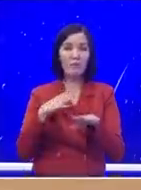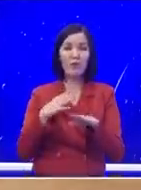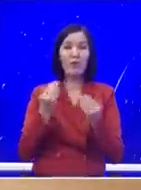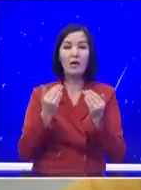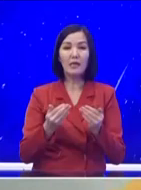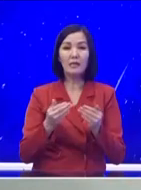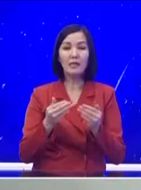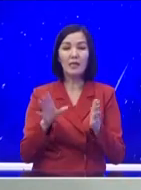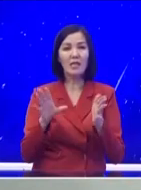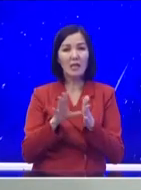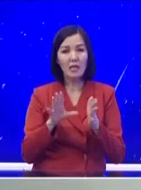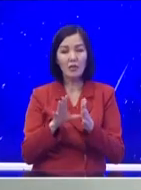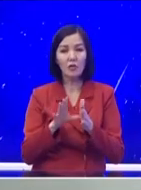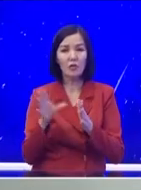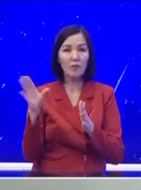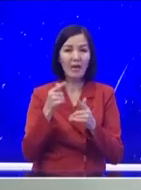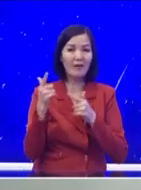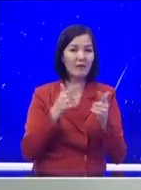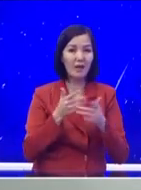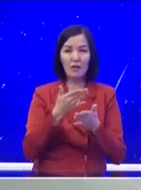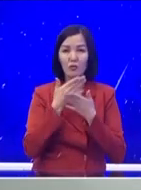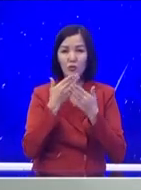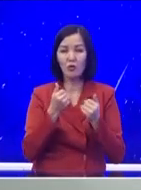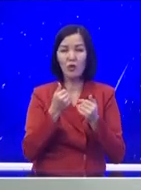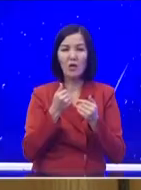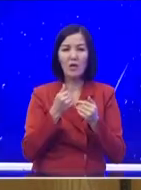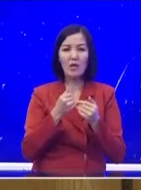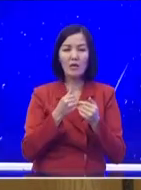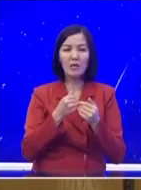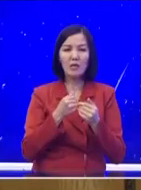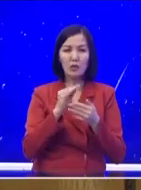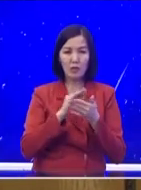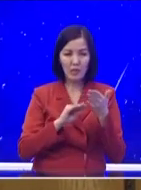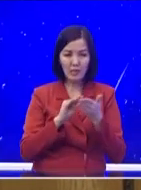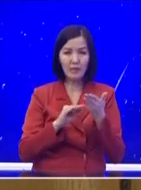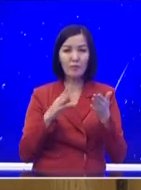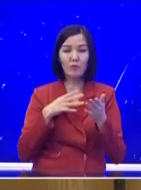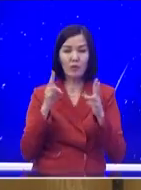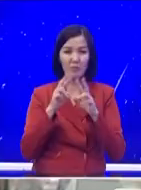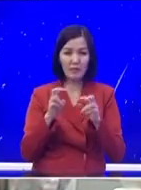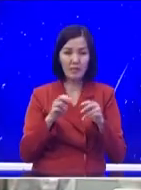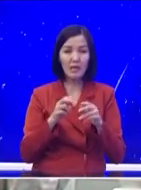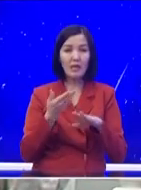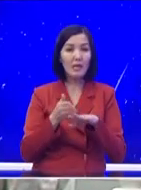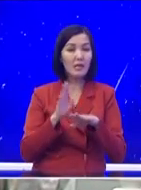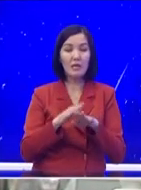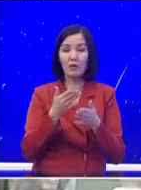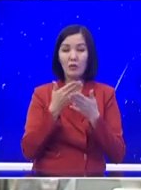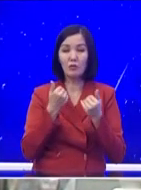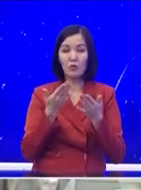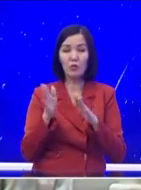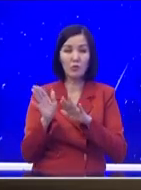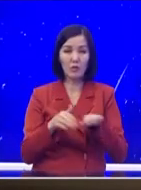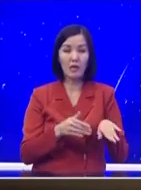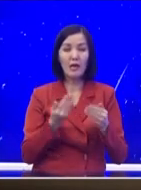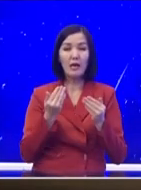Бүгінгідей электронды нұсқа бәрі дайын дүние емес, көз майын тауысып теріп отыратын. Қазір ол қиындықтар артта қалды. Десе де